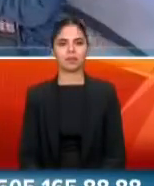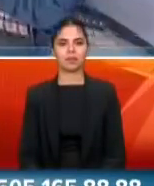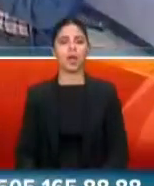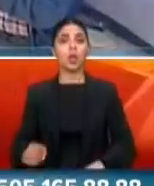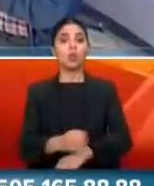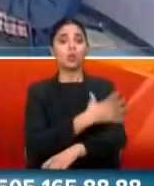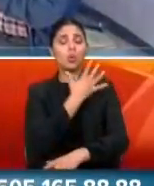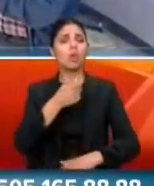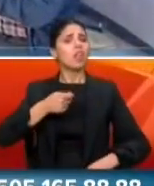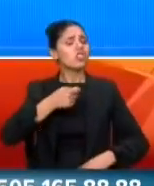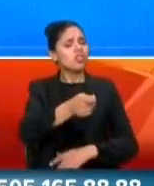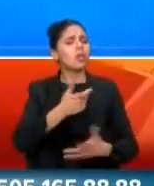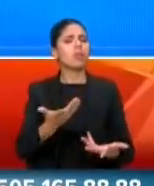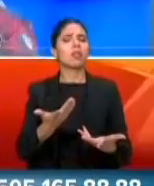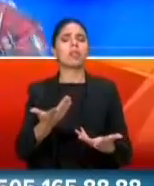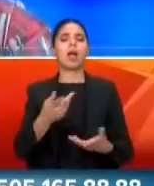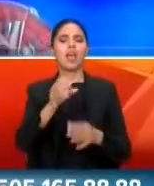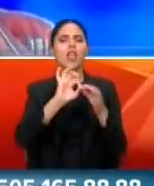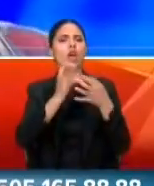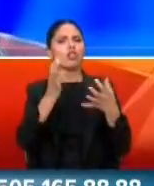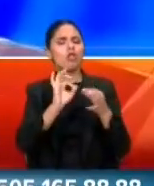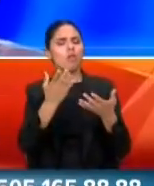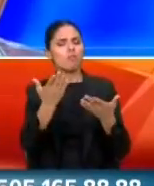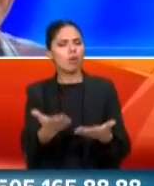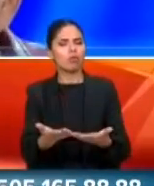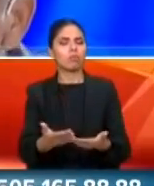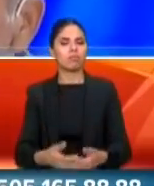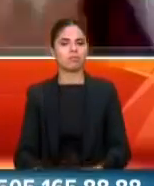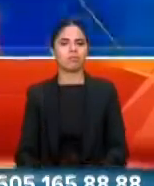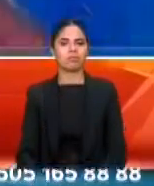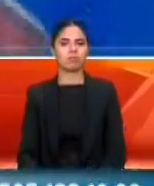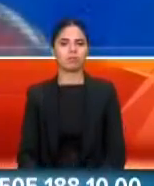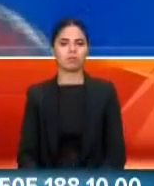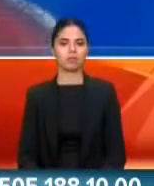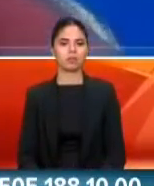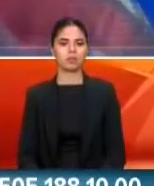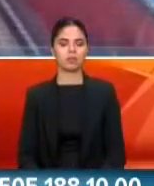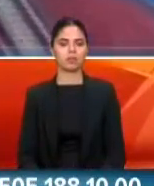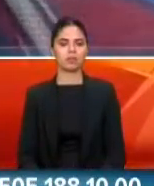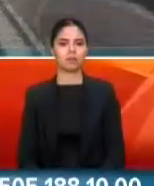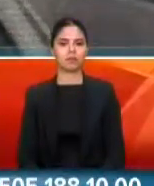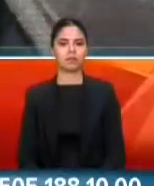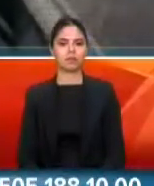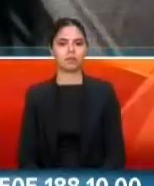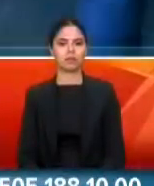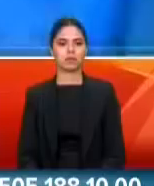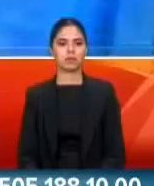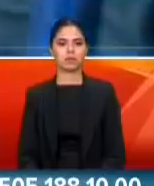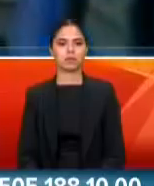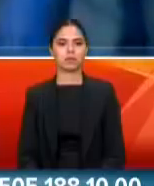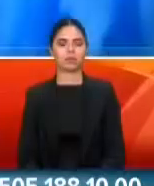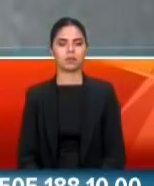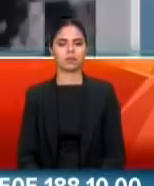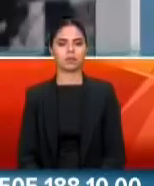Tüyler ürperten cinayetler zincirini çözdü. Ben niye öldüreyim ben bunu? Ben cani miyim? Ben niye öldüreyim ben bunu?